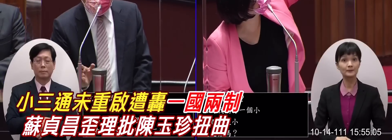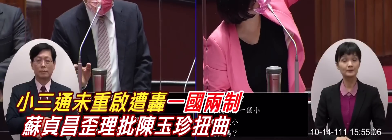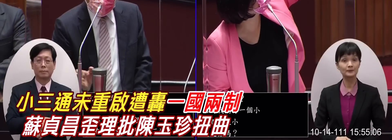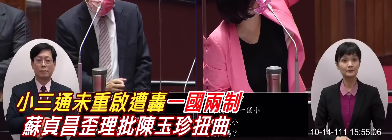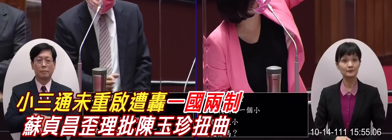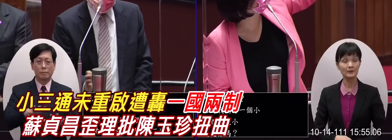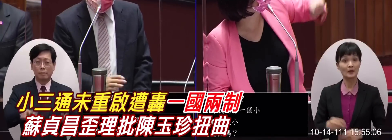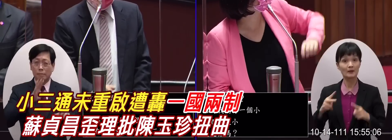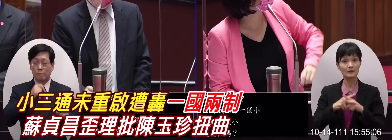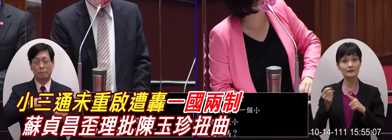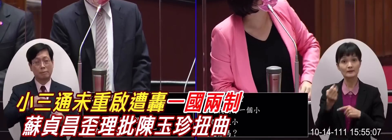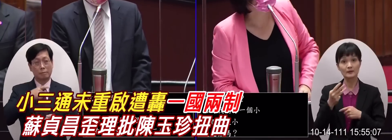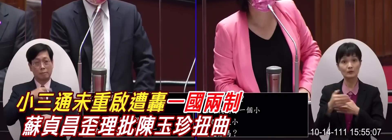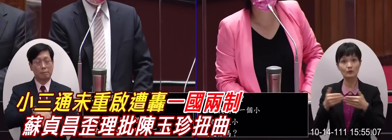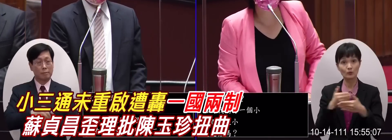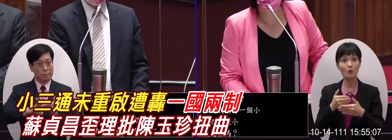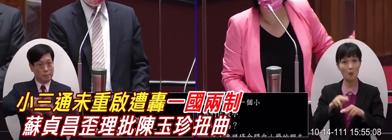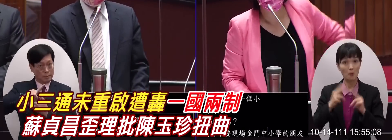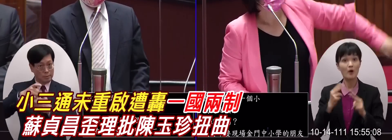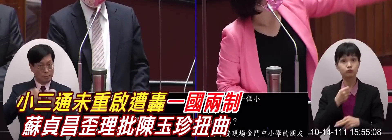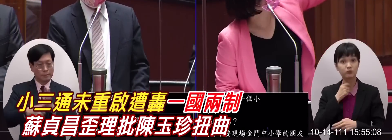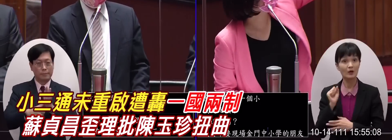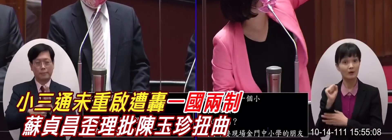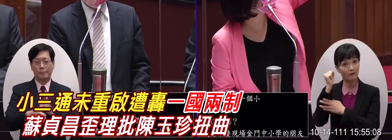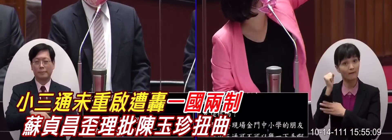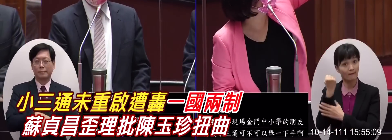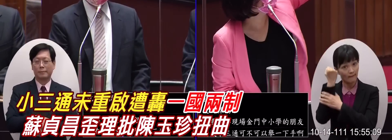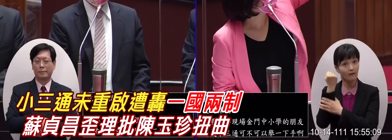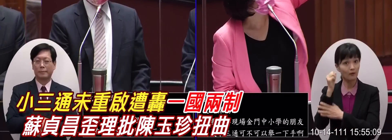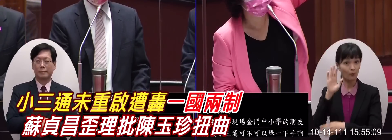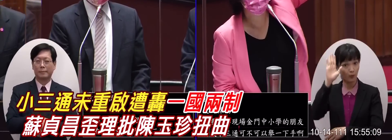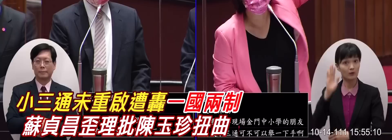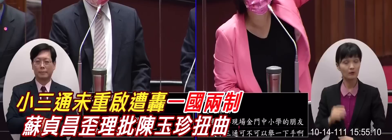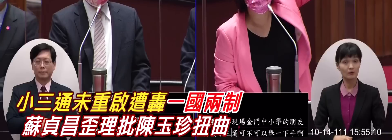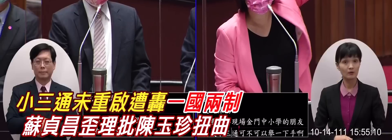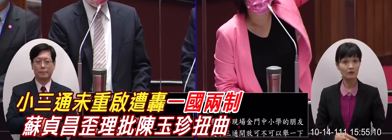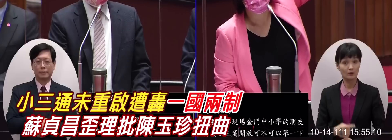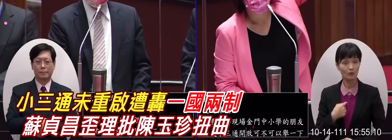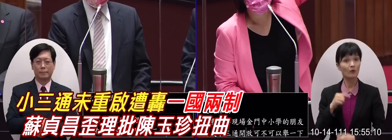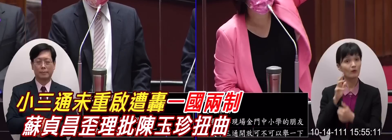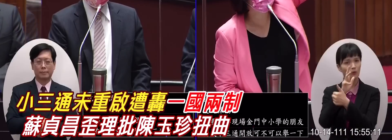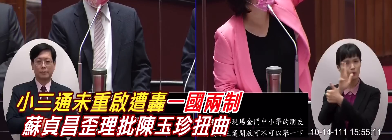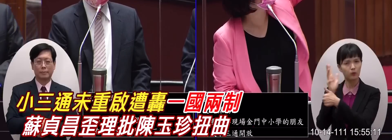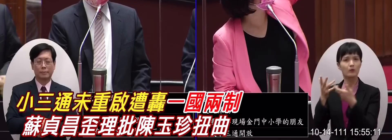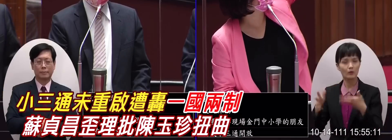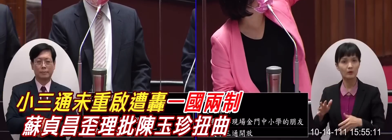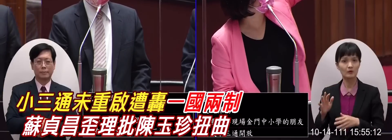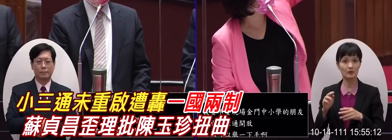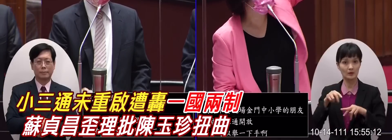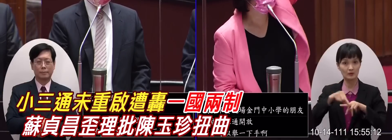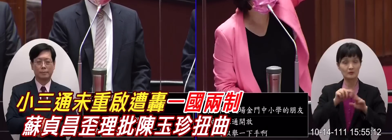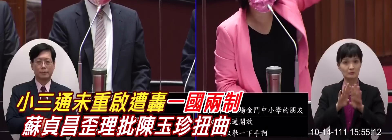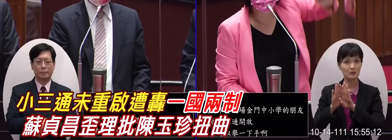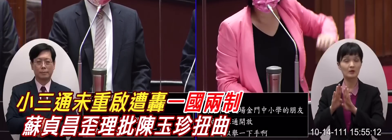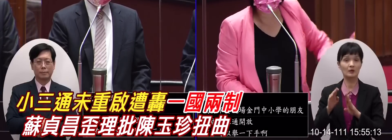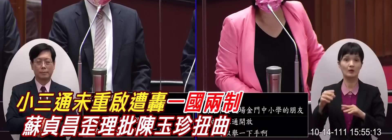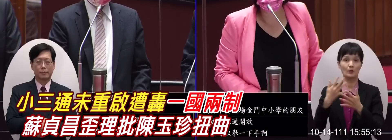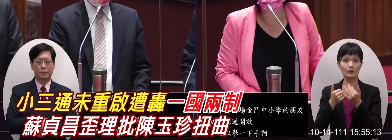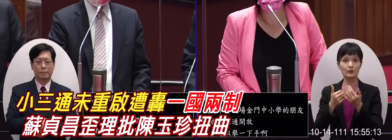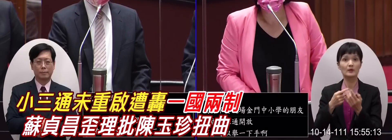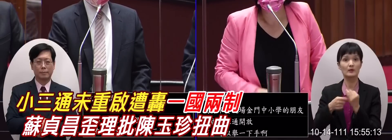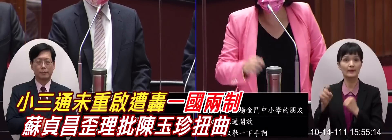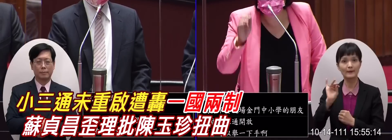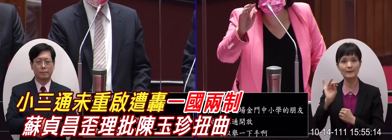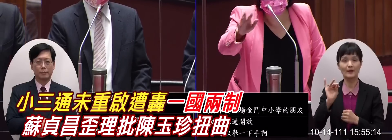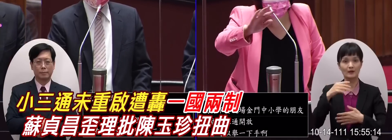可以举一下手吗？ 另一个， 我跟你说，我问过了，金门这里有100个学生，有99个人都赞